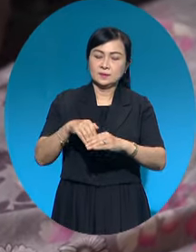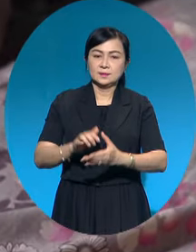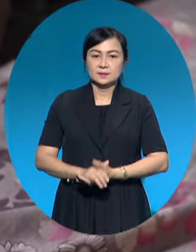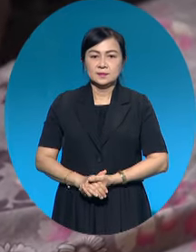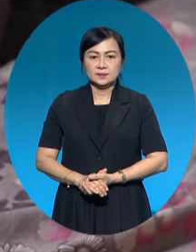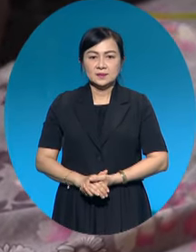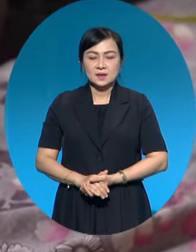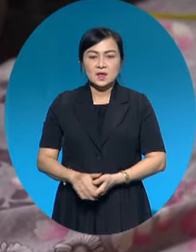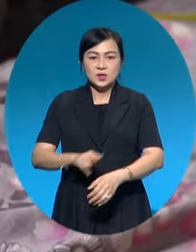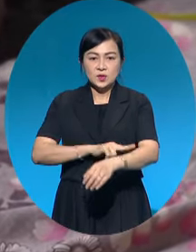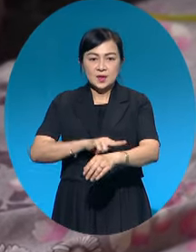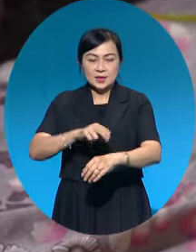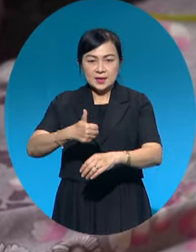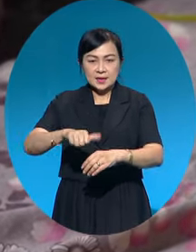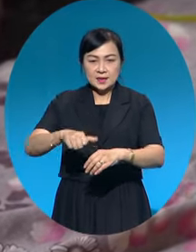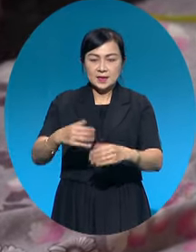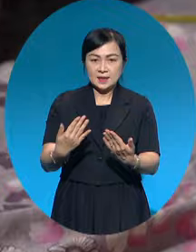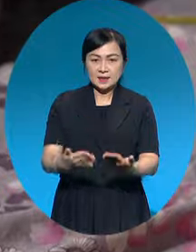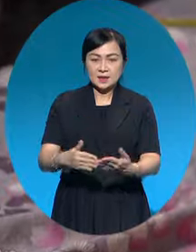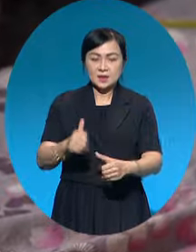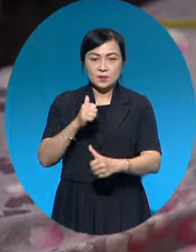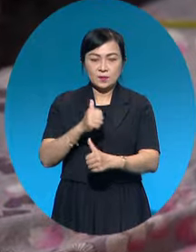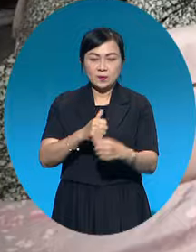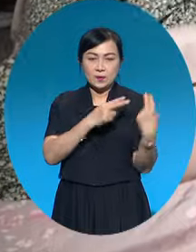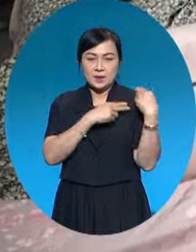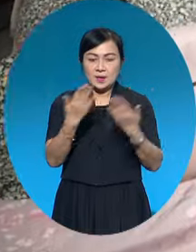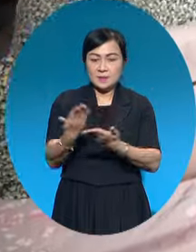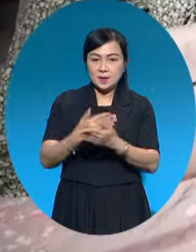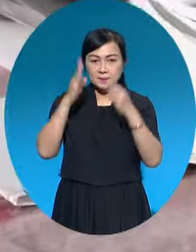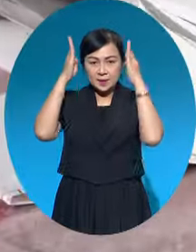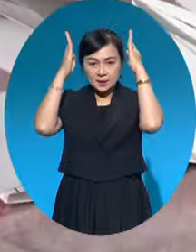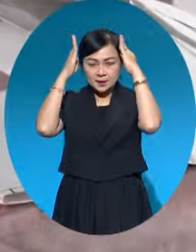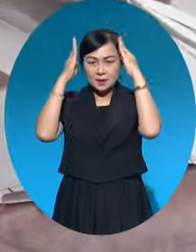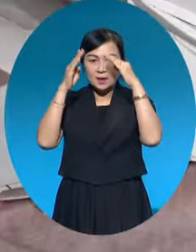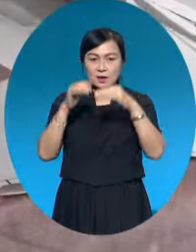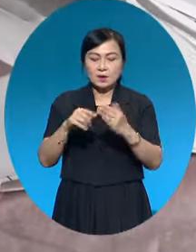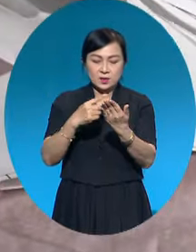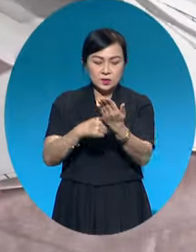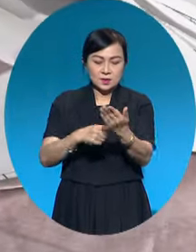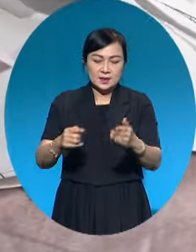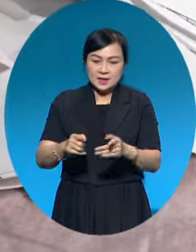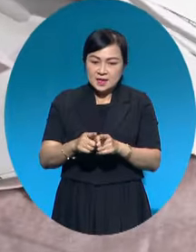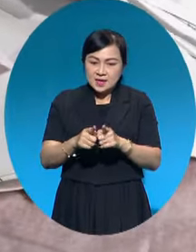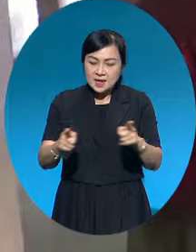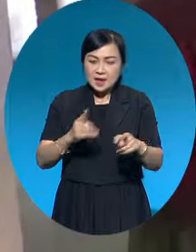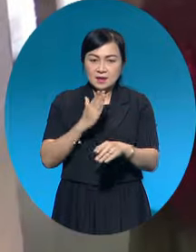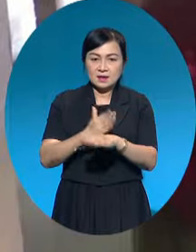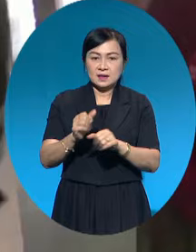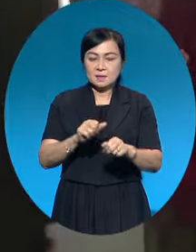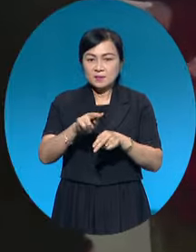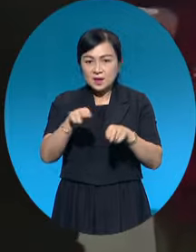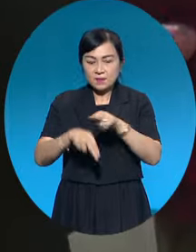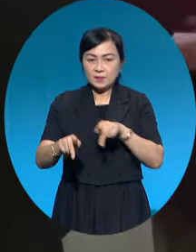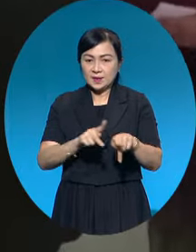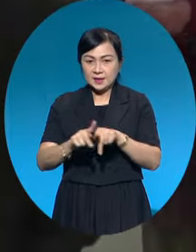giới Chuyên gia nhận định trong bối cảnh hiện nay chính phủ nhiệm kỳ mới của Pakistan sẽ có một danh sách dài những việc cần làm khắc phục